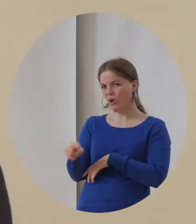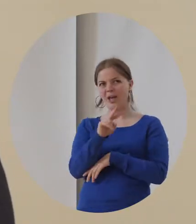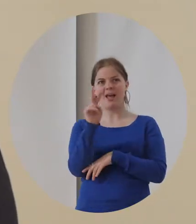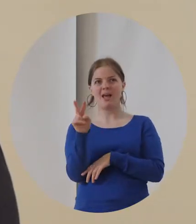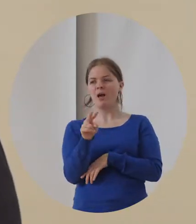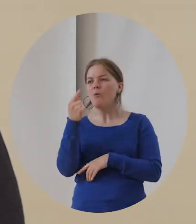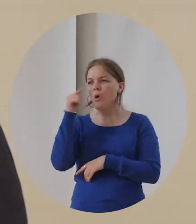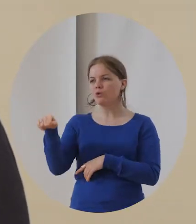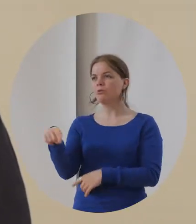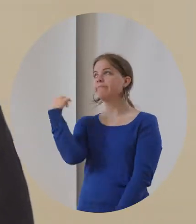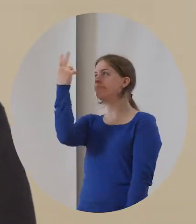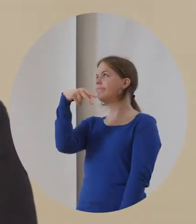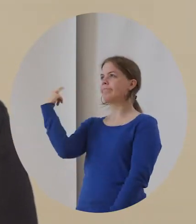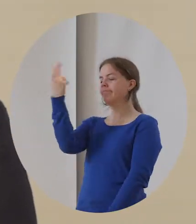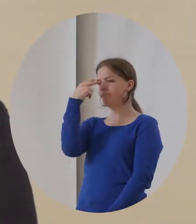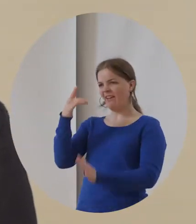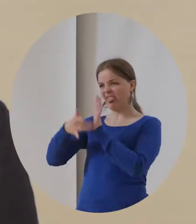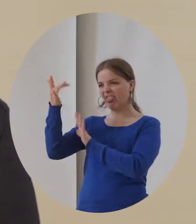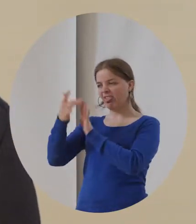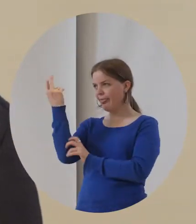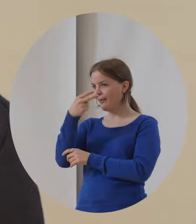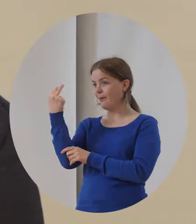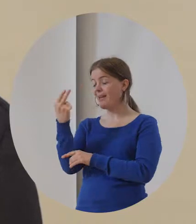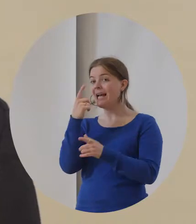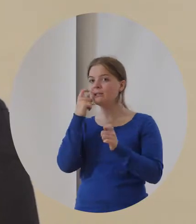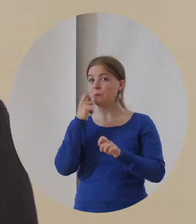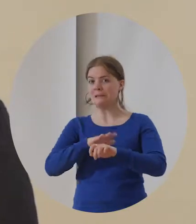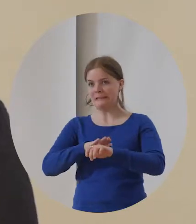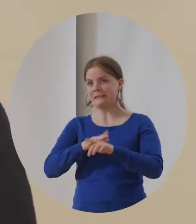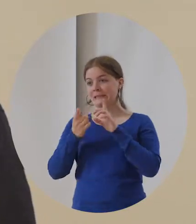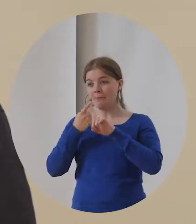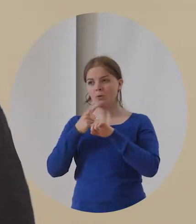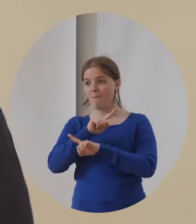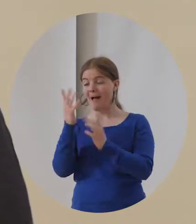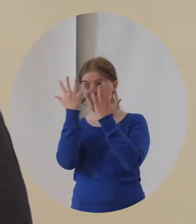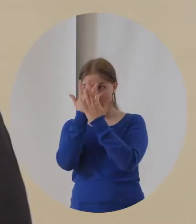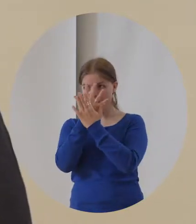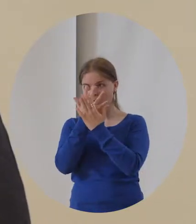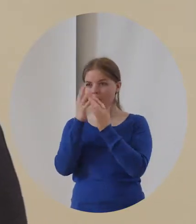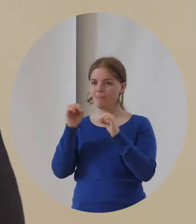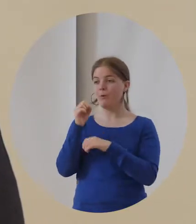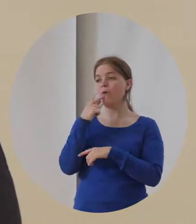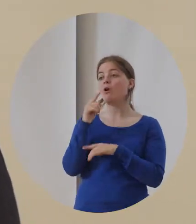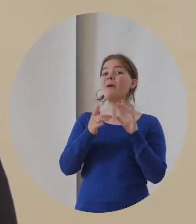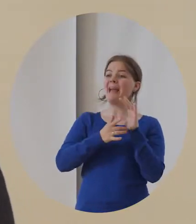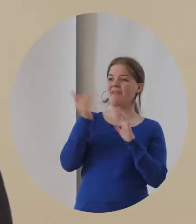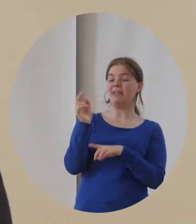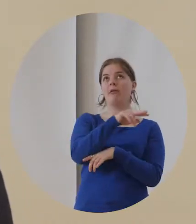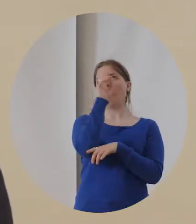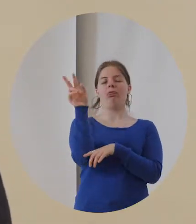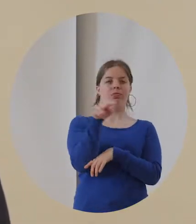évitement du regard, et c'est là qu'il est important de ne pas faire justement de confusion entre ce qui pourrait être un évitement du